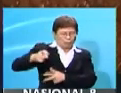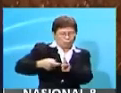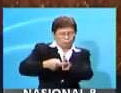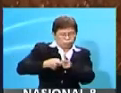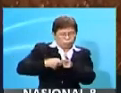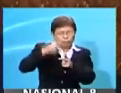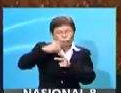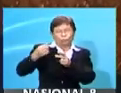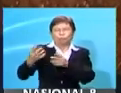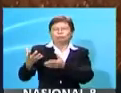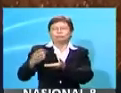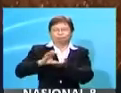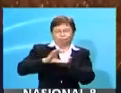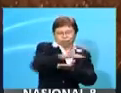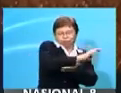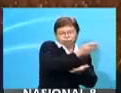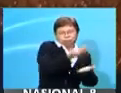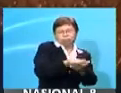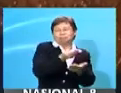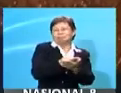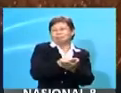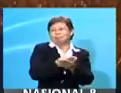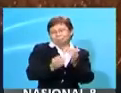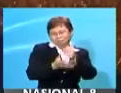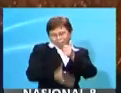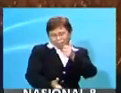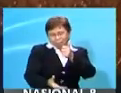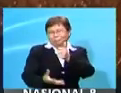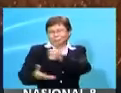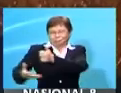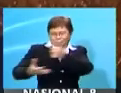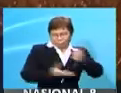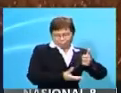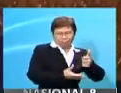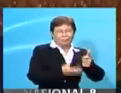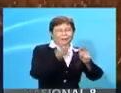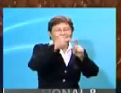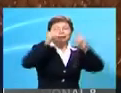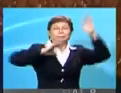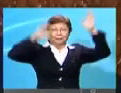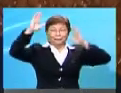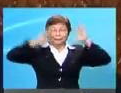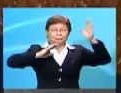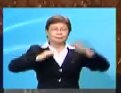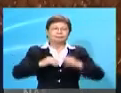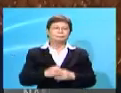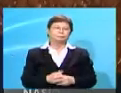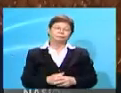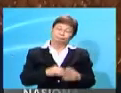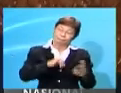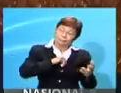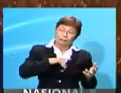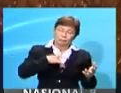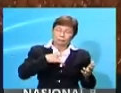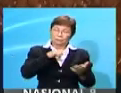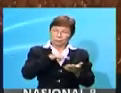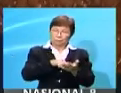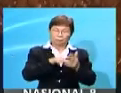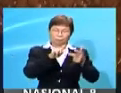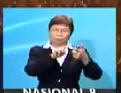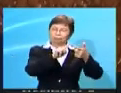untuk suntikkan dana pelaburan ke negara kita Saya rasa ini adalah